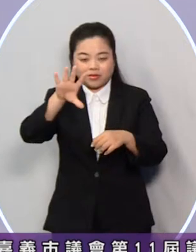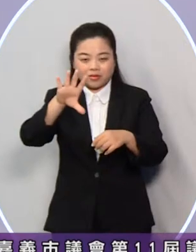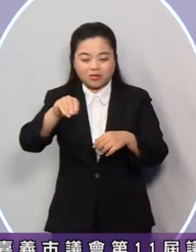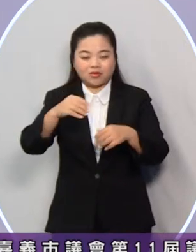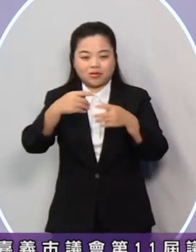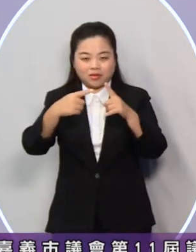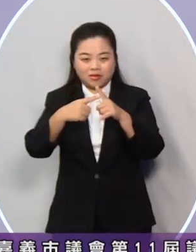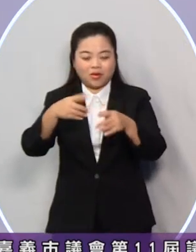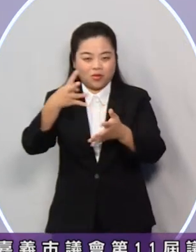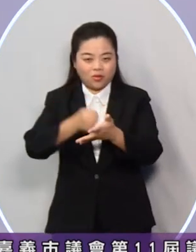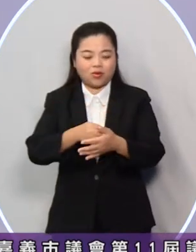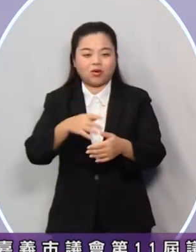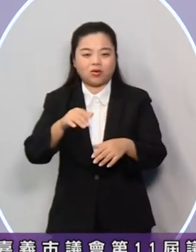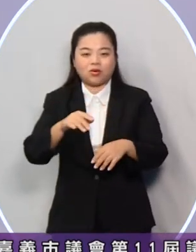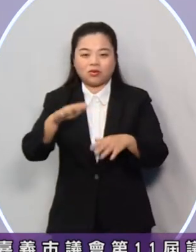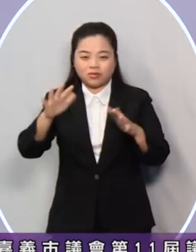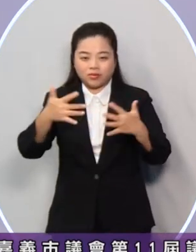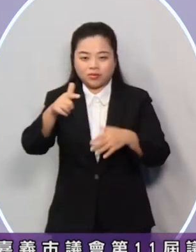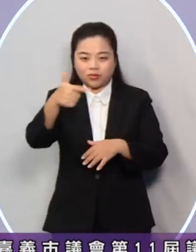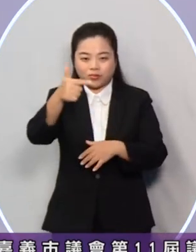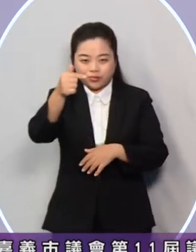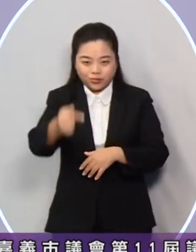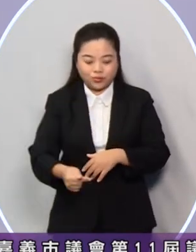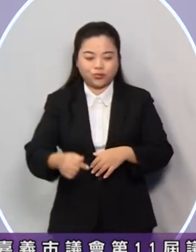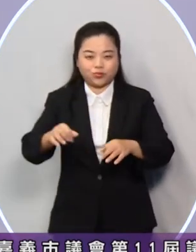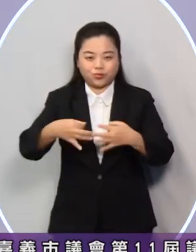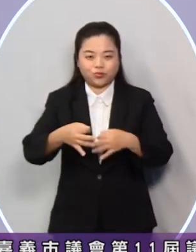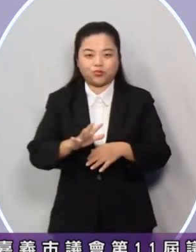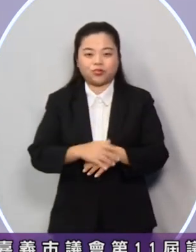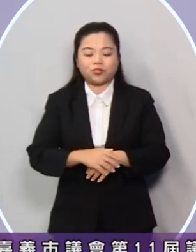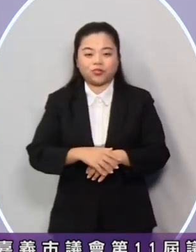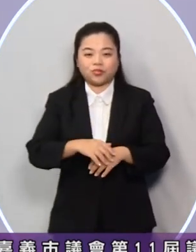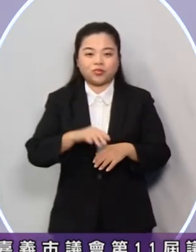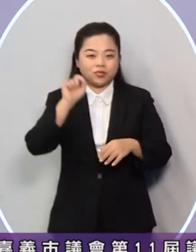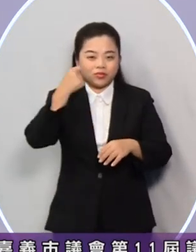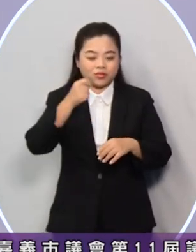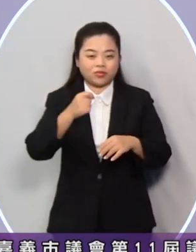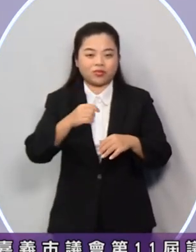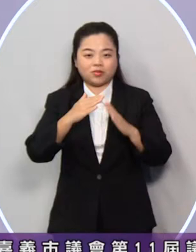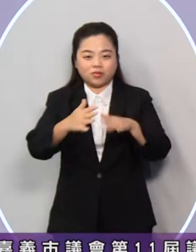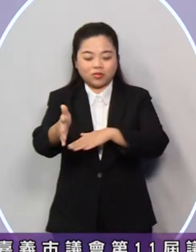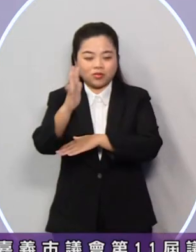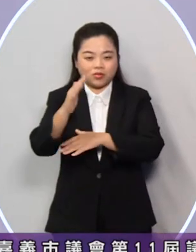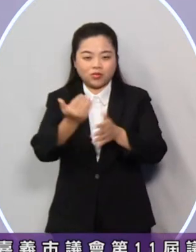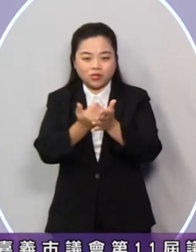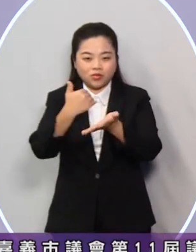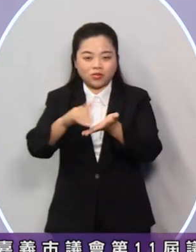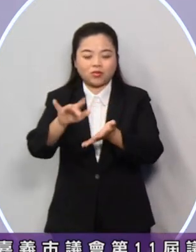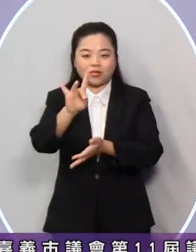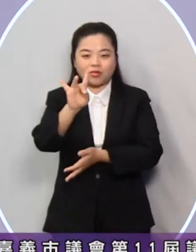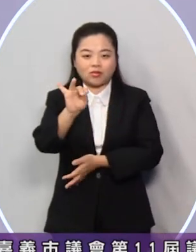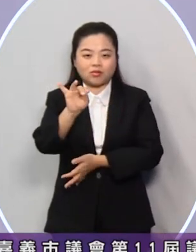高达600亿。嘉义市政府在2011年度的预算是